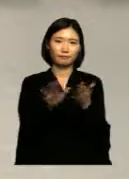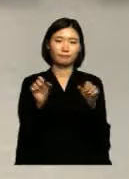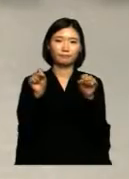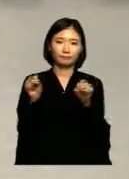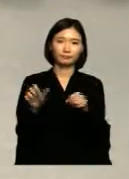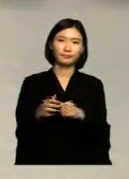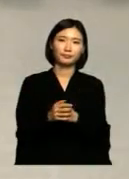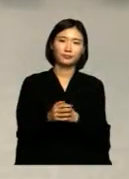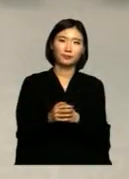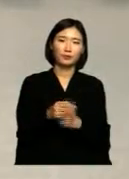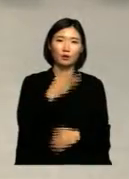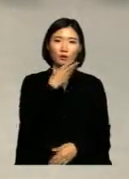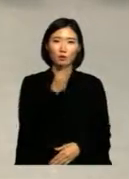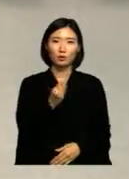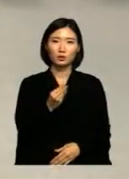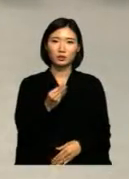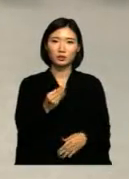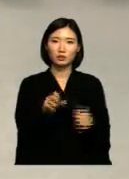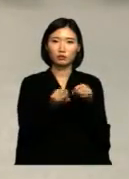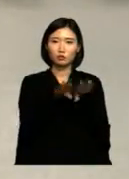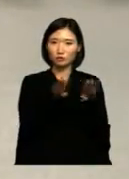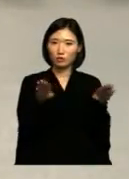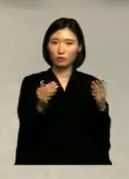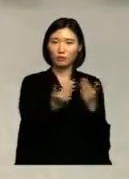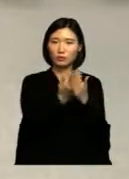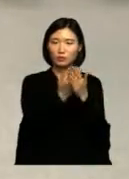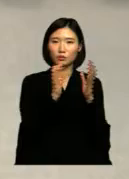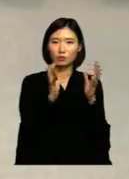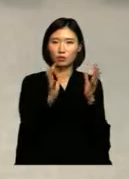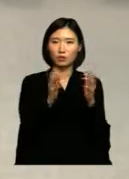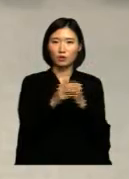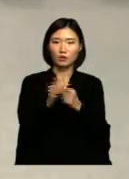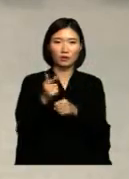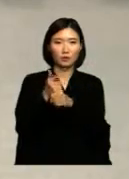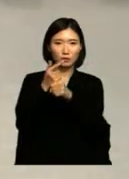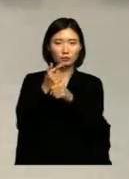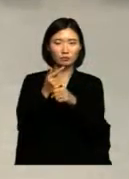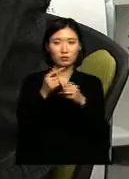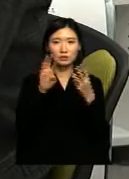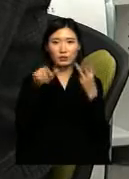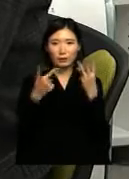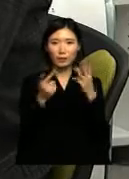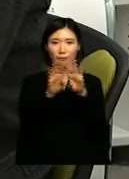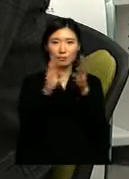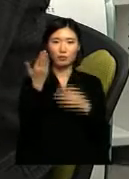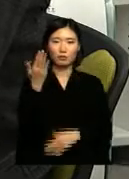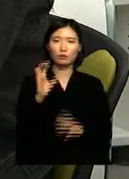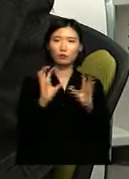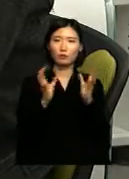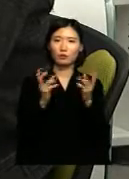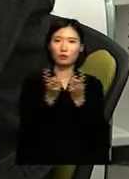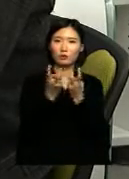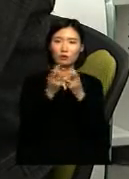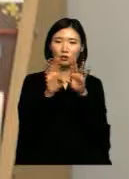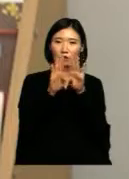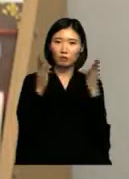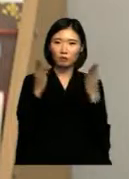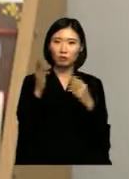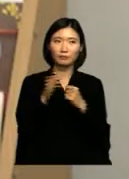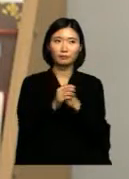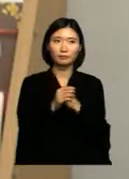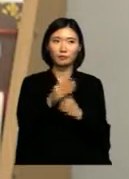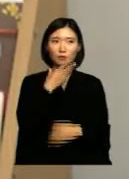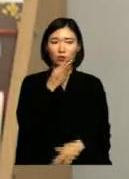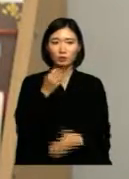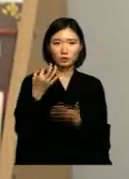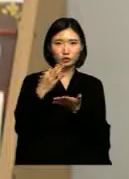안녕하세요. 복지균형발전 토론회가 남양주에서 세 차례 열렸는데요. 토론회 어떻게 열게 되신 건지요?